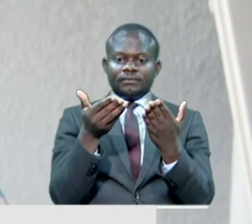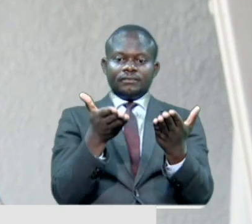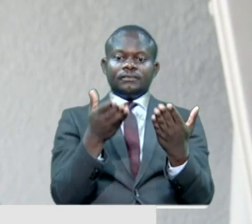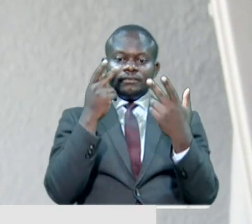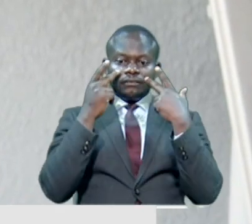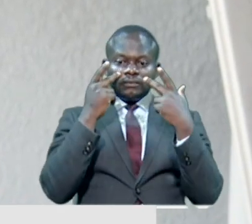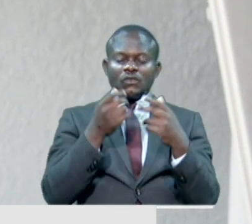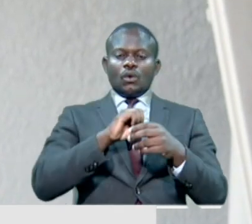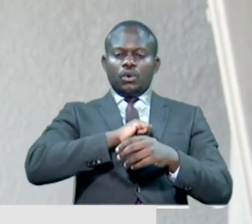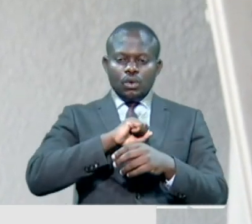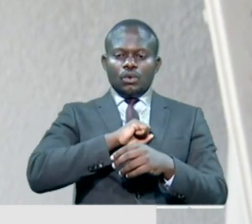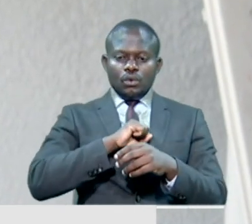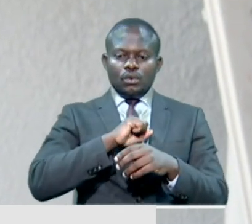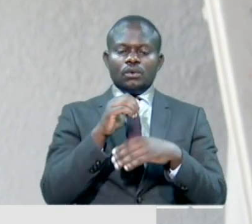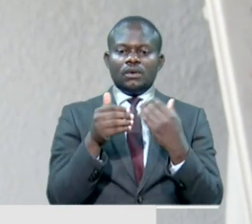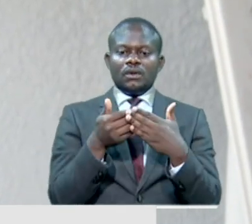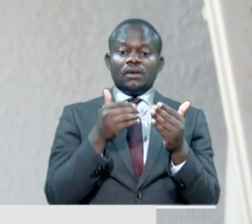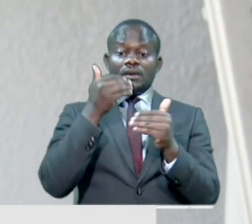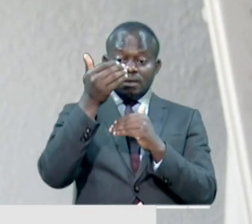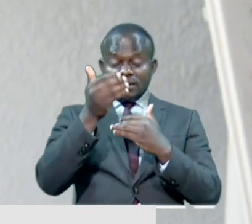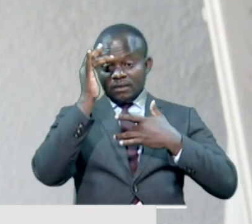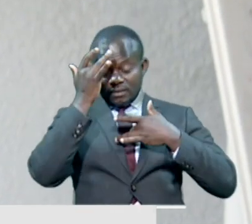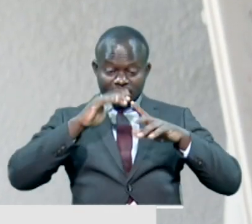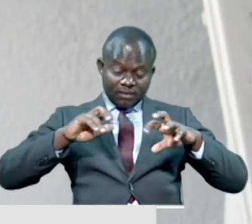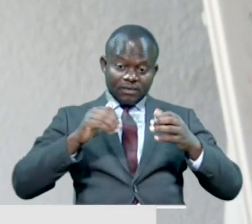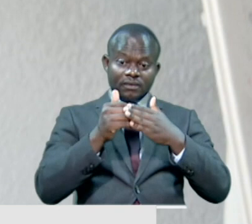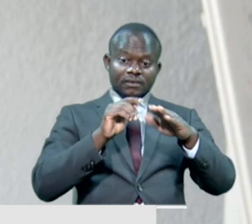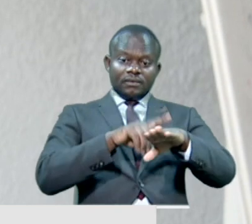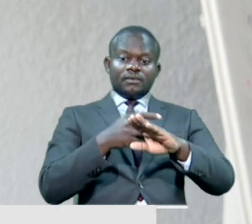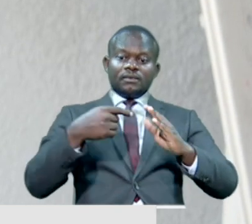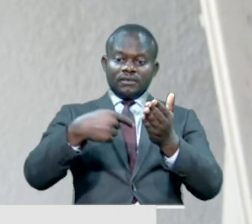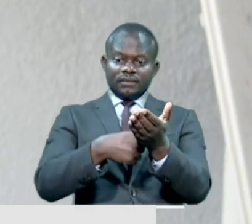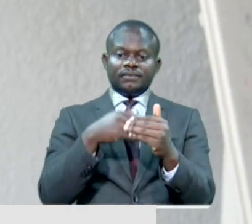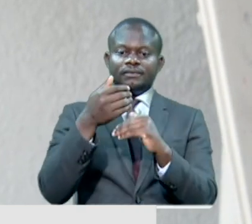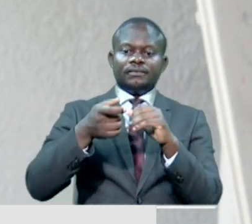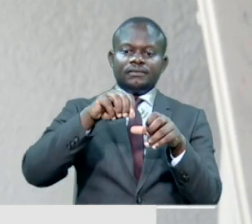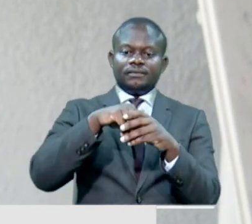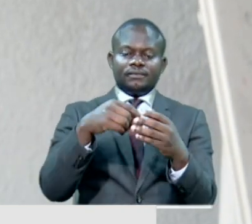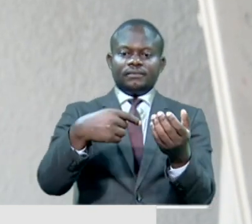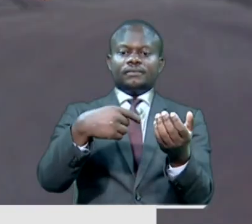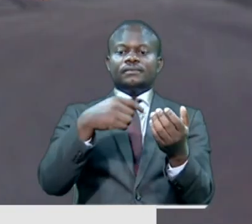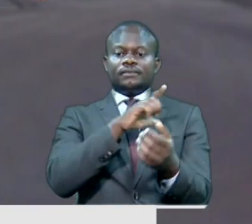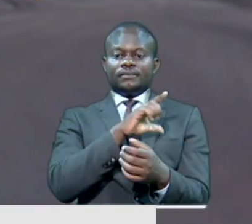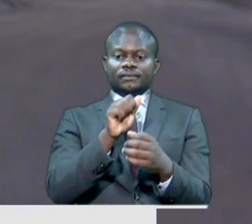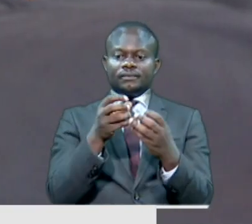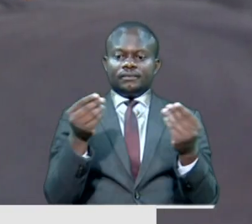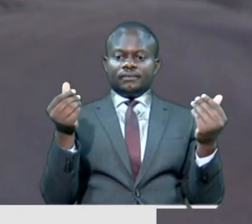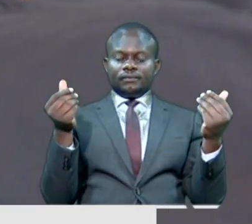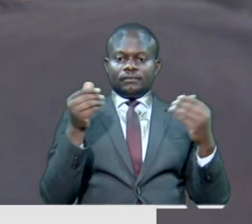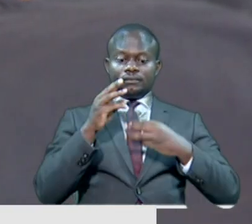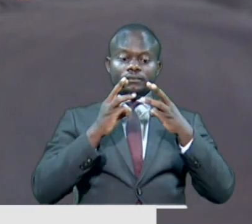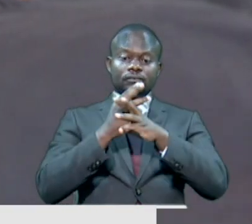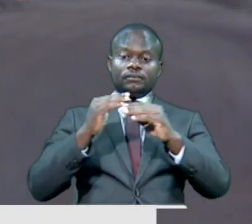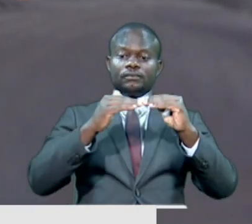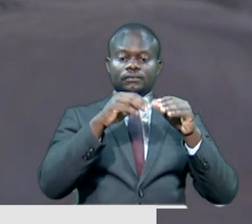icyo gituntu kiba cyafashe izindi ngingo abarwayi basuzumwe hakiri kare bavurwa hakiri kare twongere n'amahirwe yo kugira ngo babashe gukira ku rwego rw'isi